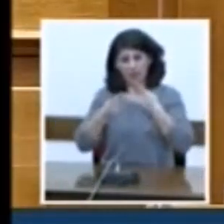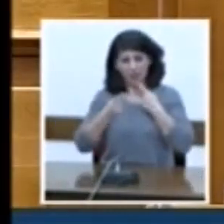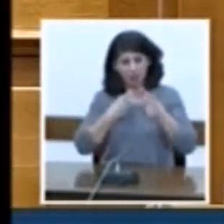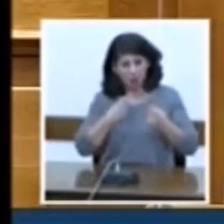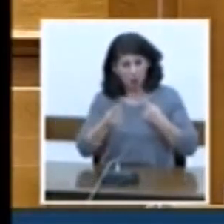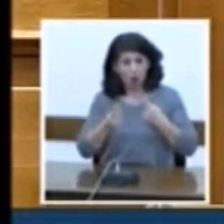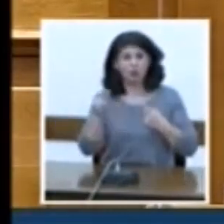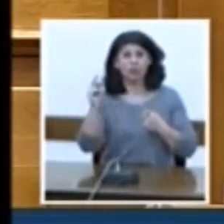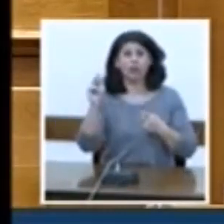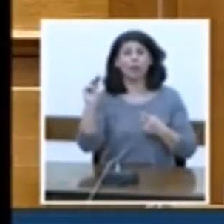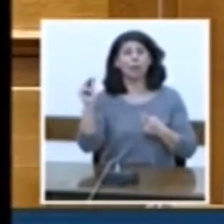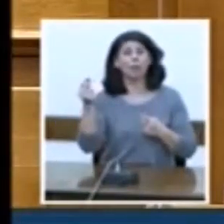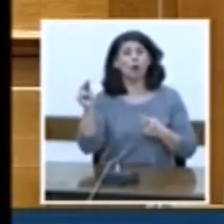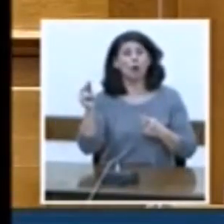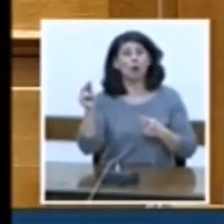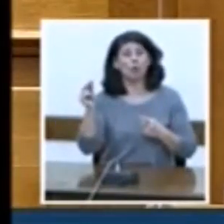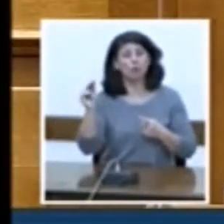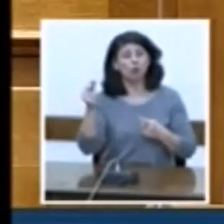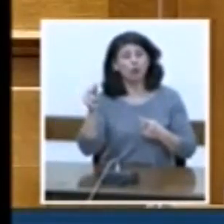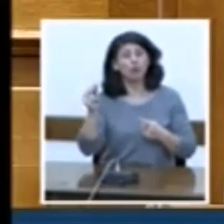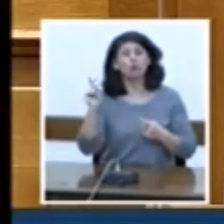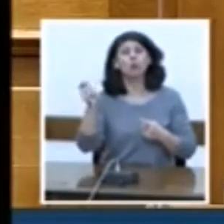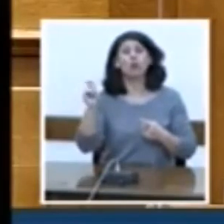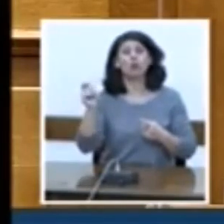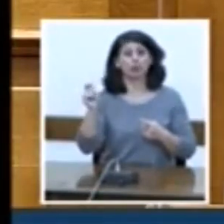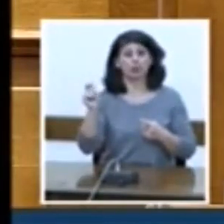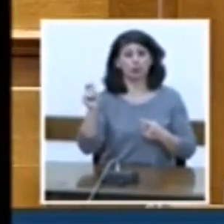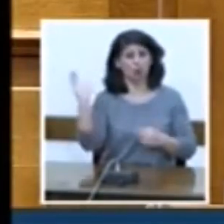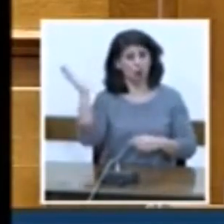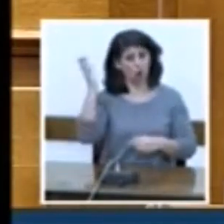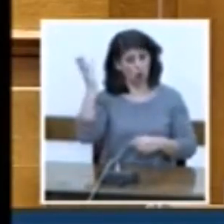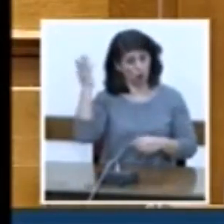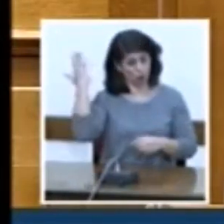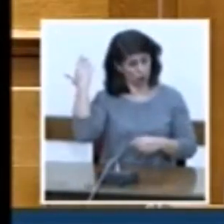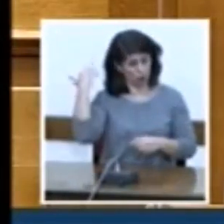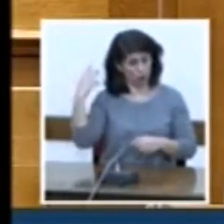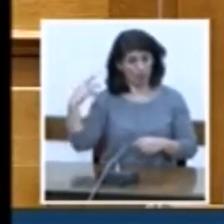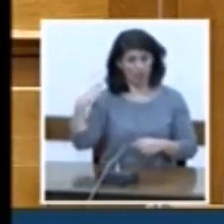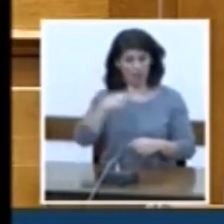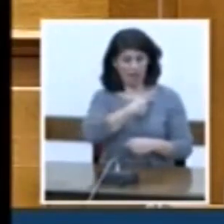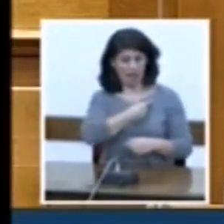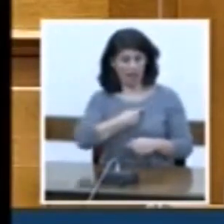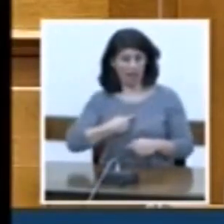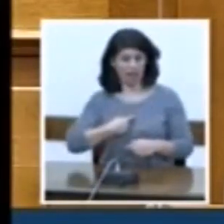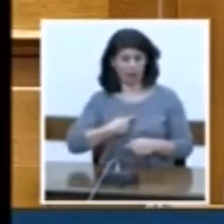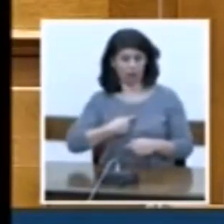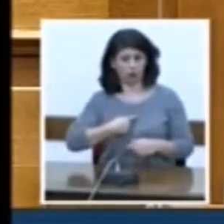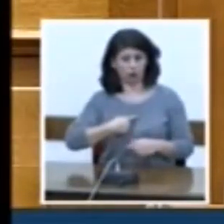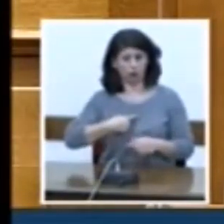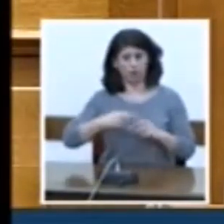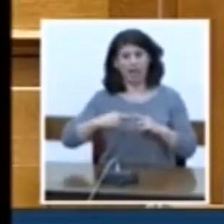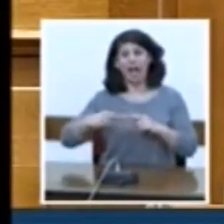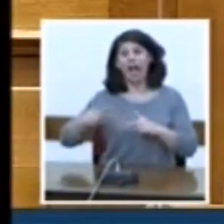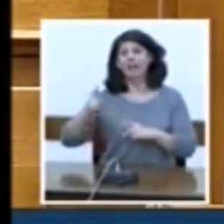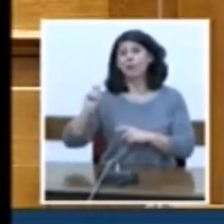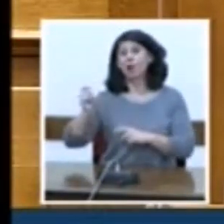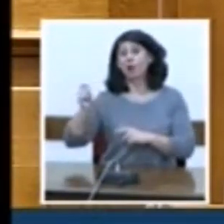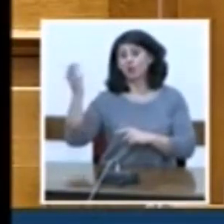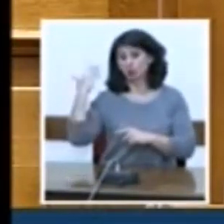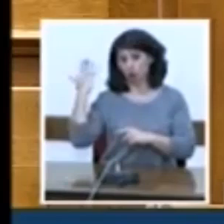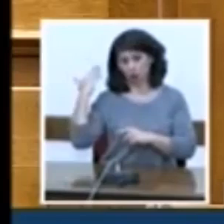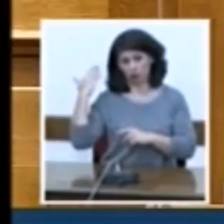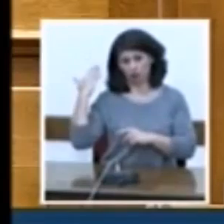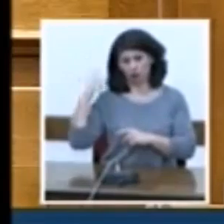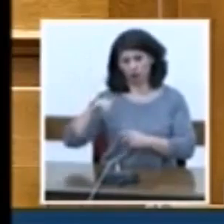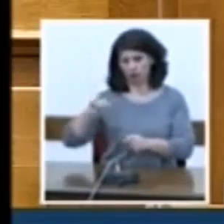Βουλή. Όσο ήσασταν αρχηγός της αξιωματικής αντιπολίτευσης, είχατε μετατραπεί